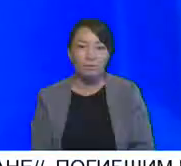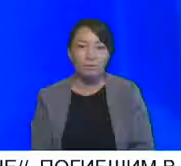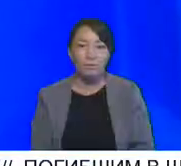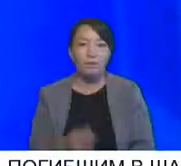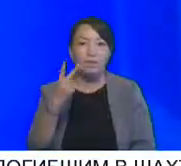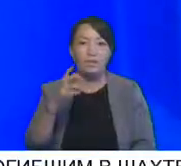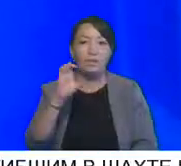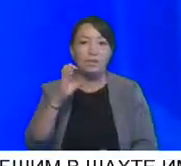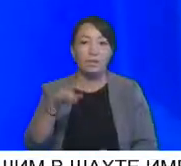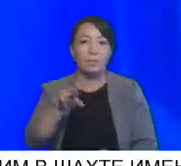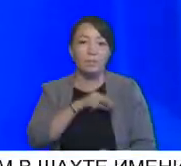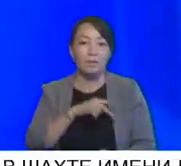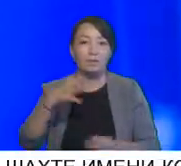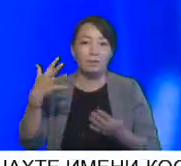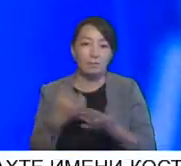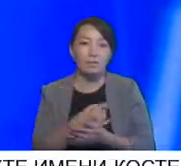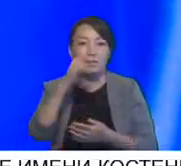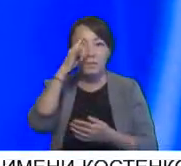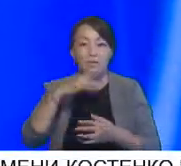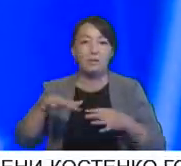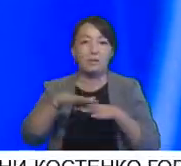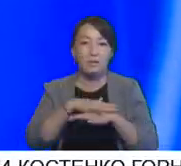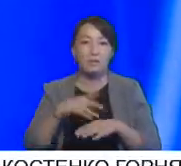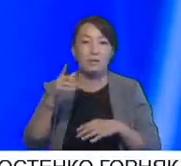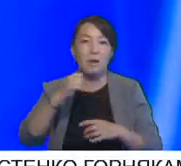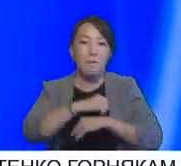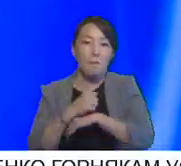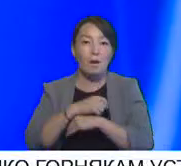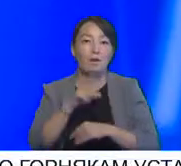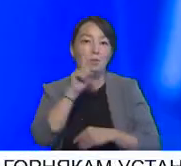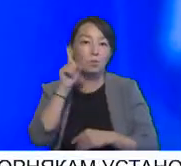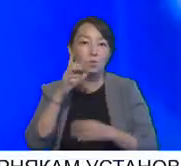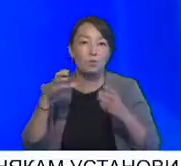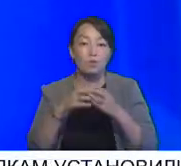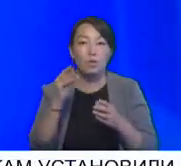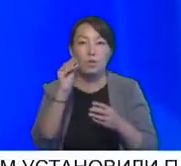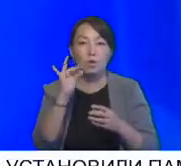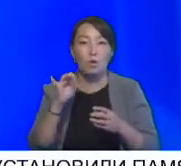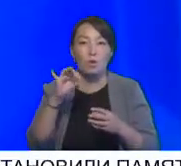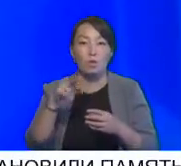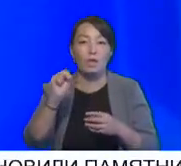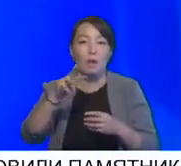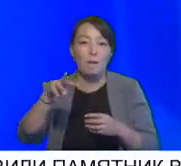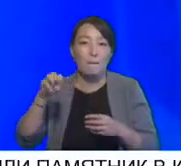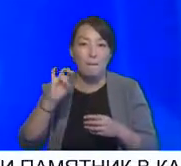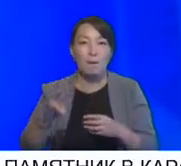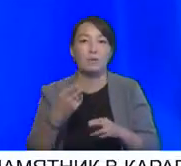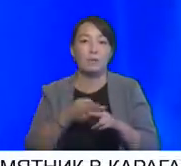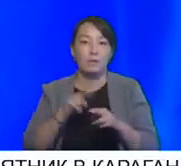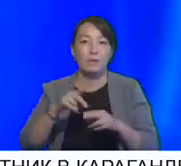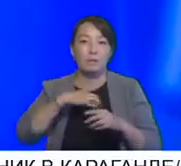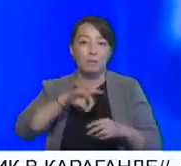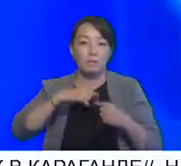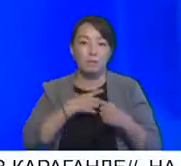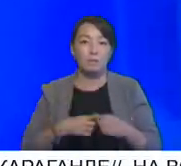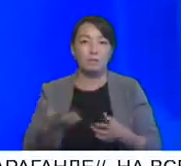две серебряные медали завоевал Казахстан на чемпионате мира по видам борьбы среди юниоров иорданской городе Аман одну из медалей принёс стране